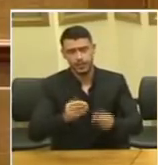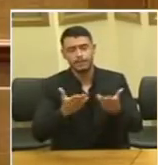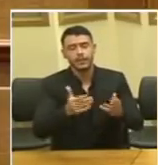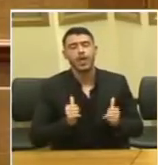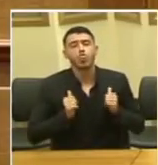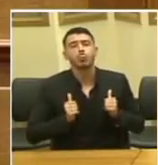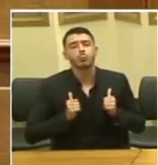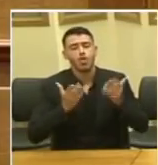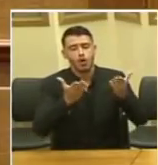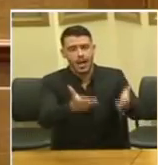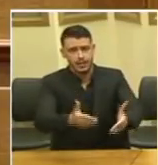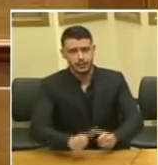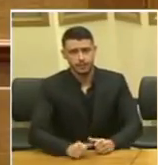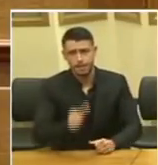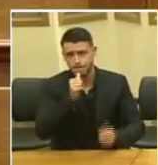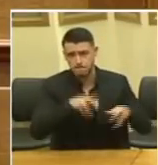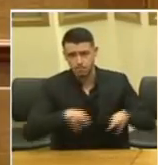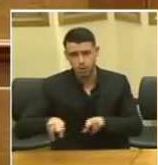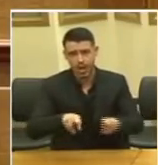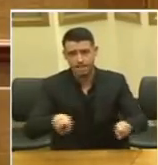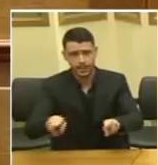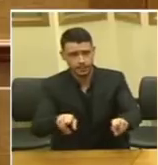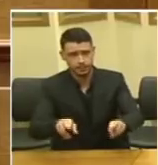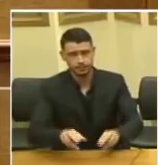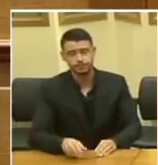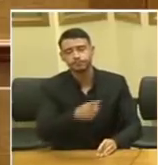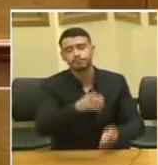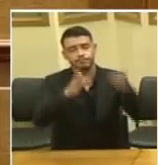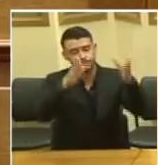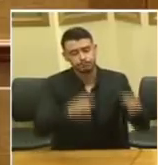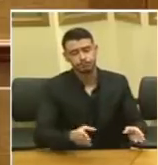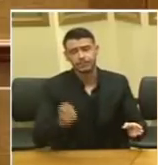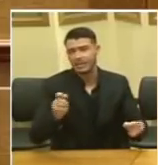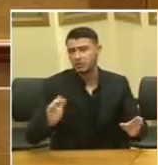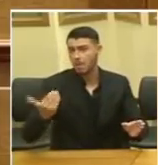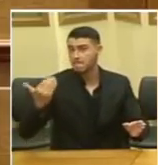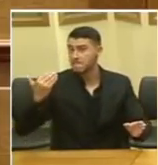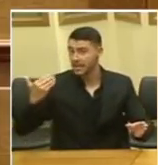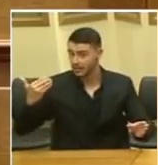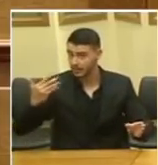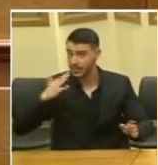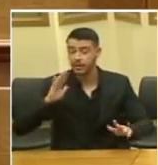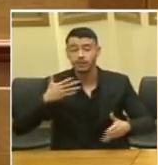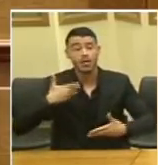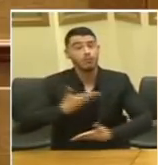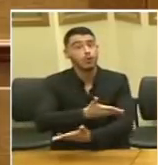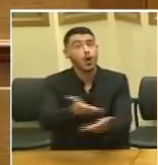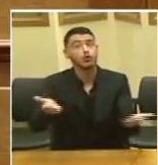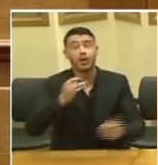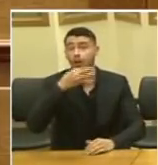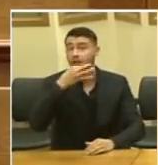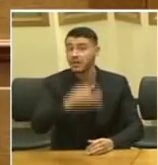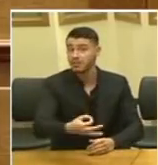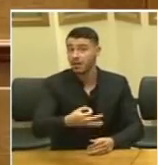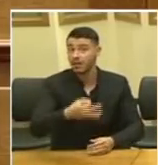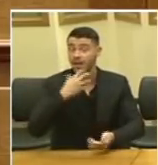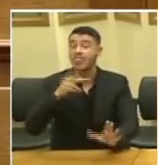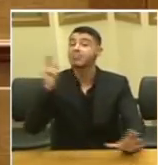κύριος Θεοδωράκης είναι αυτός που πριν από λίγο δημοσίως ομολόγησε ότι θα ψήφισε το σχέδιο